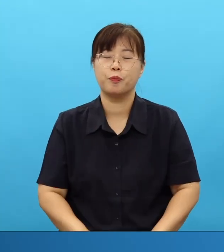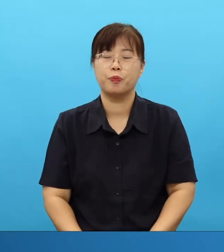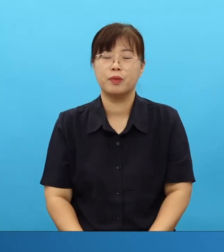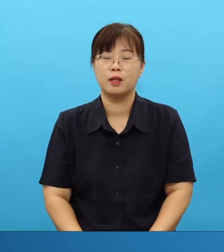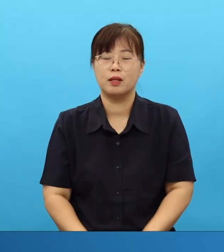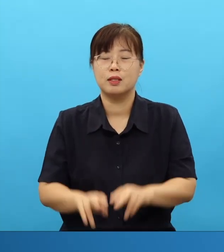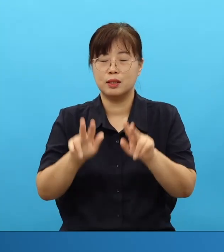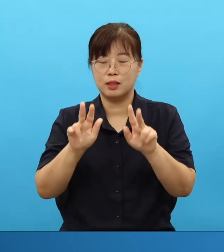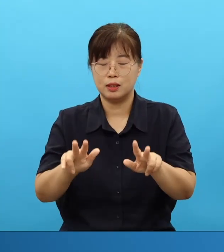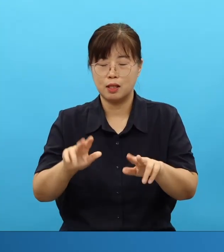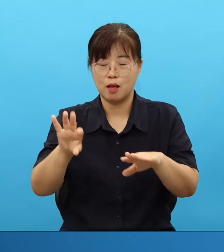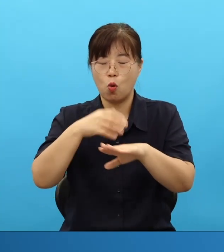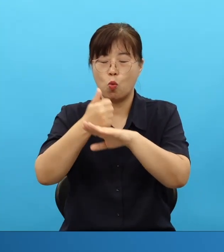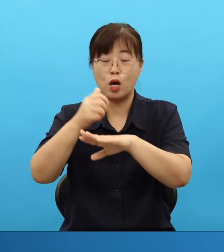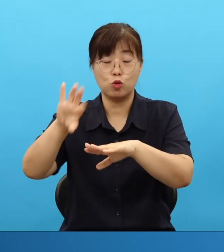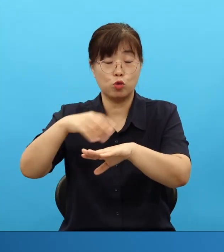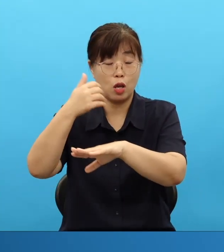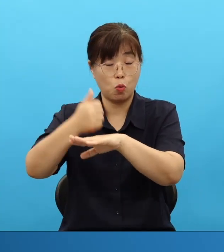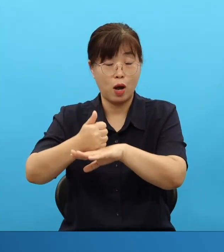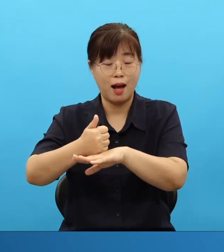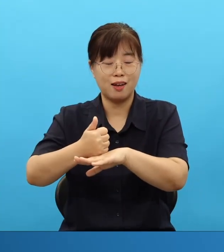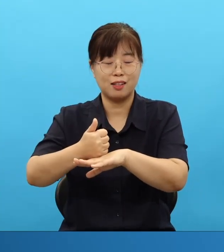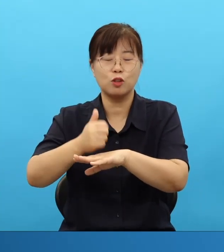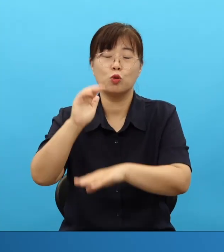이제는 만왕의 왕이